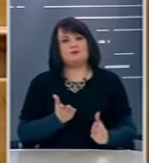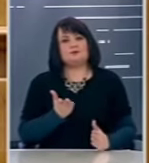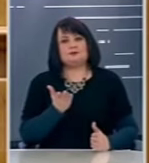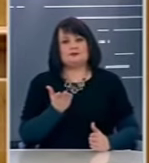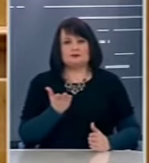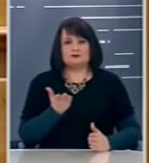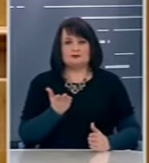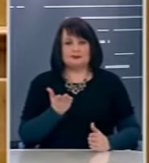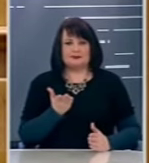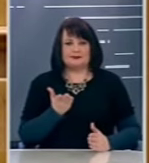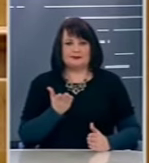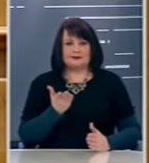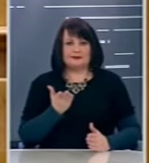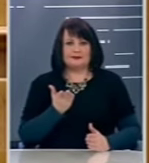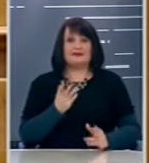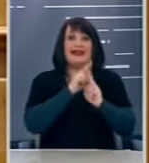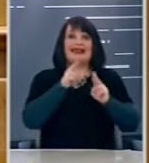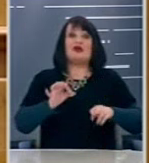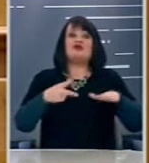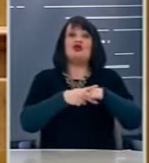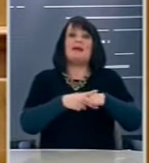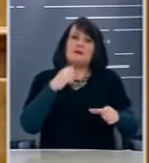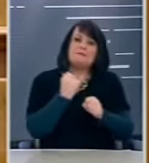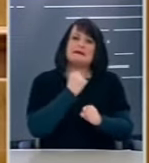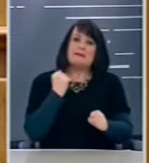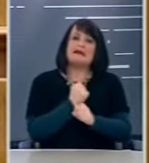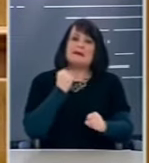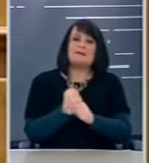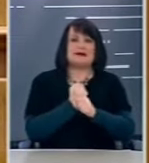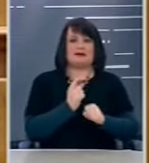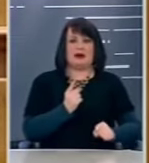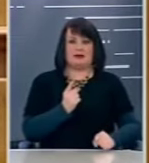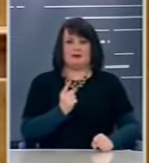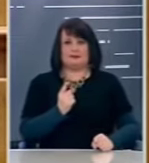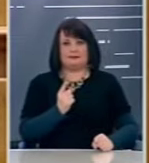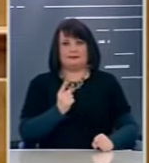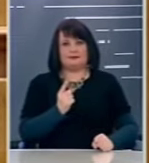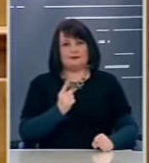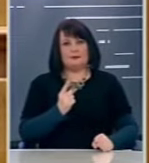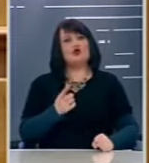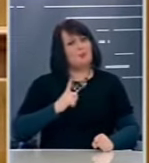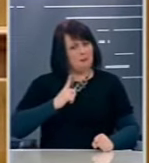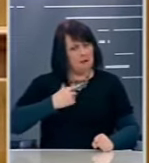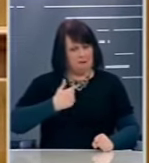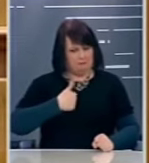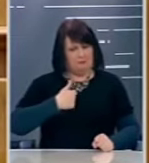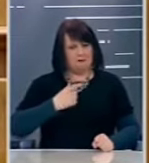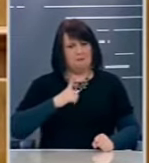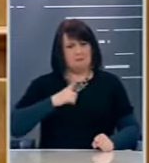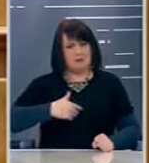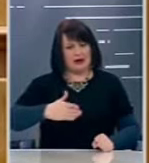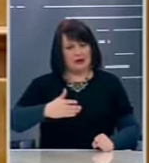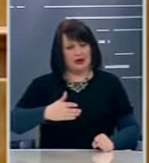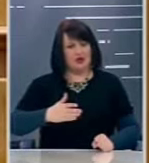θα επιμείνει το Διεθνές Νομισματικό Ταμείο και στις οποίες προεξοφλώ ότι εμείς δεν